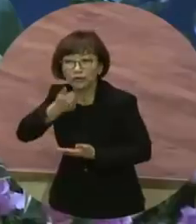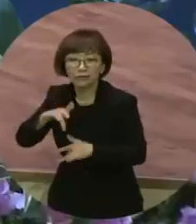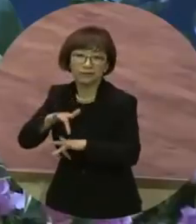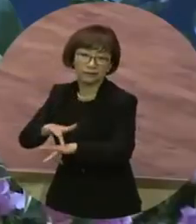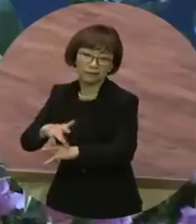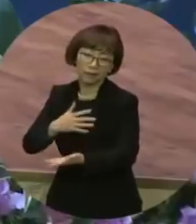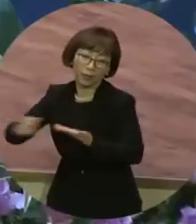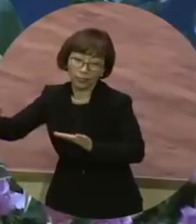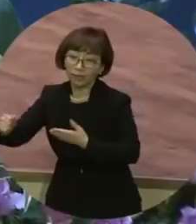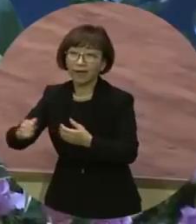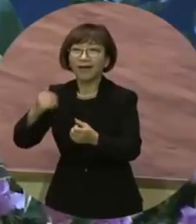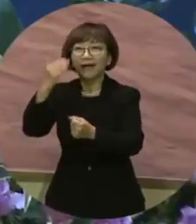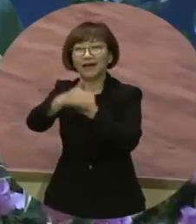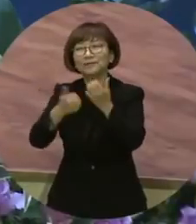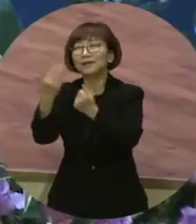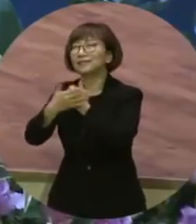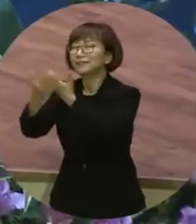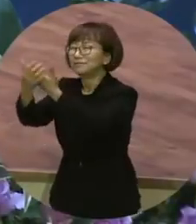나서 흘려버리게 만들어요.